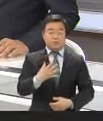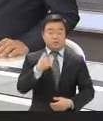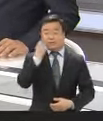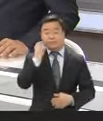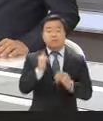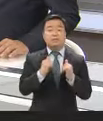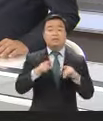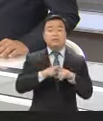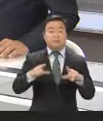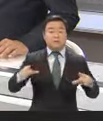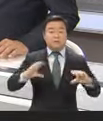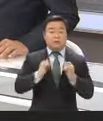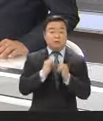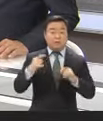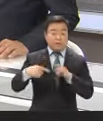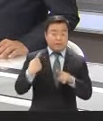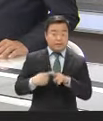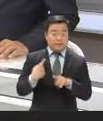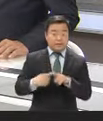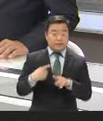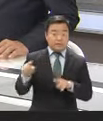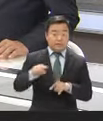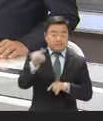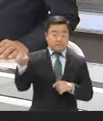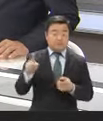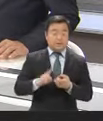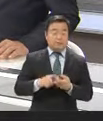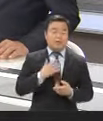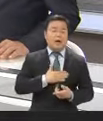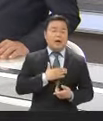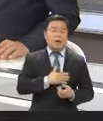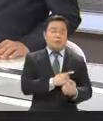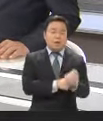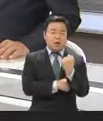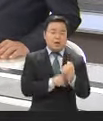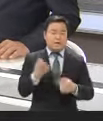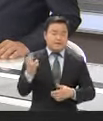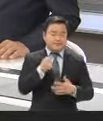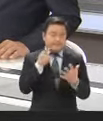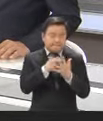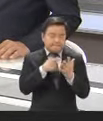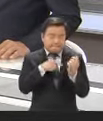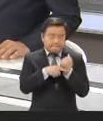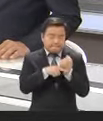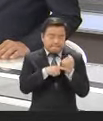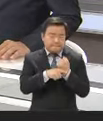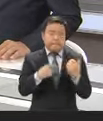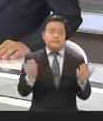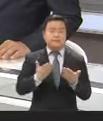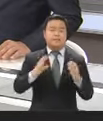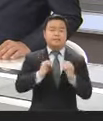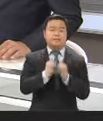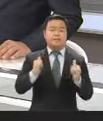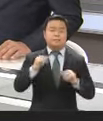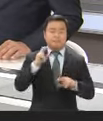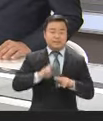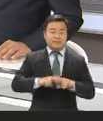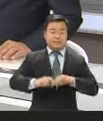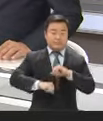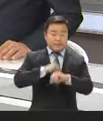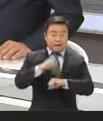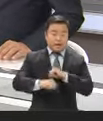똑같은 사람들이기 때문에 그들에 대해서 알 권리를 가진다면서 파헤치는 것은 결국에는 시민의 자리를 시민의 그